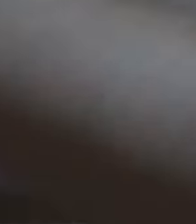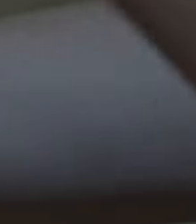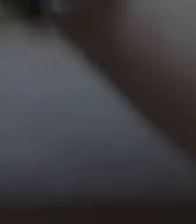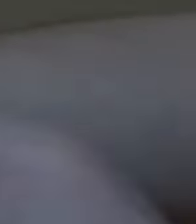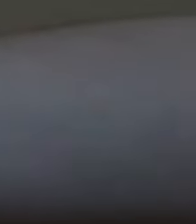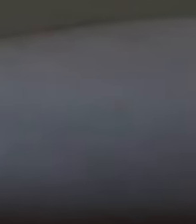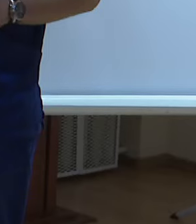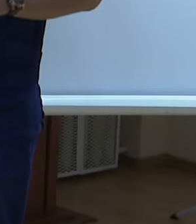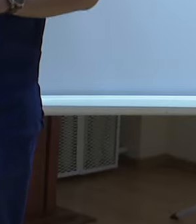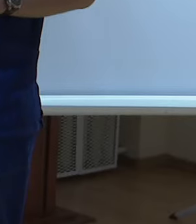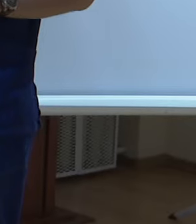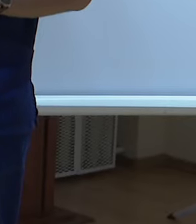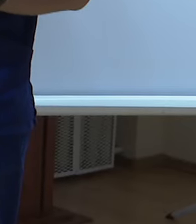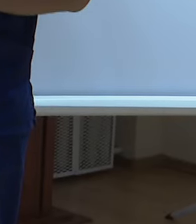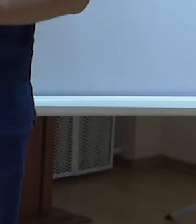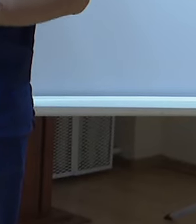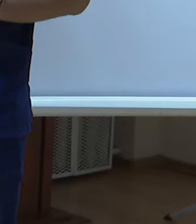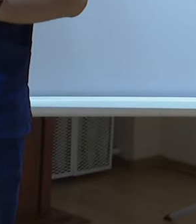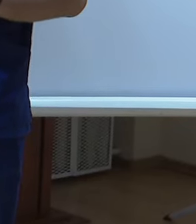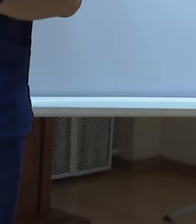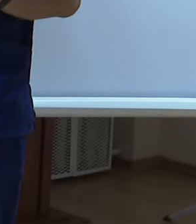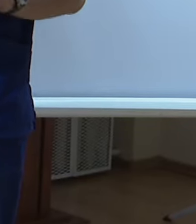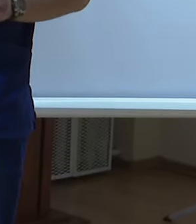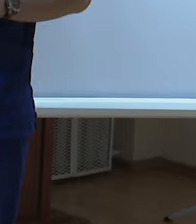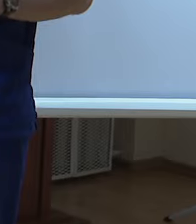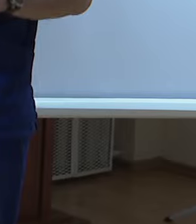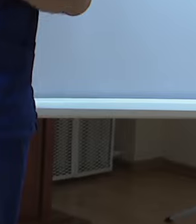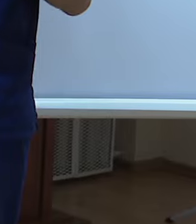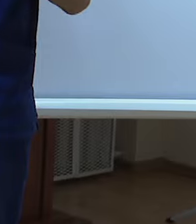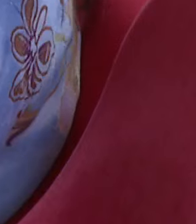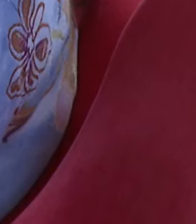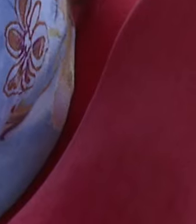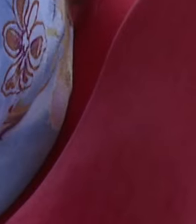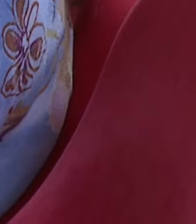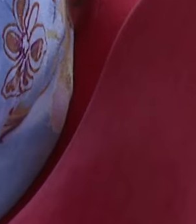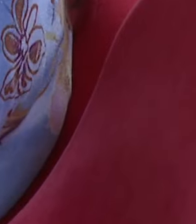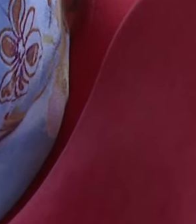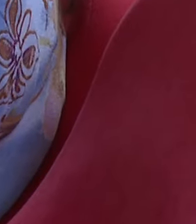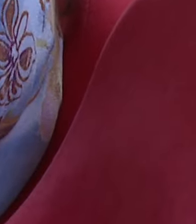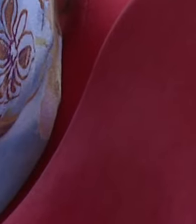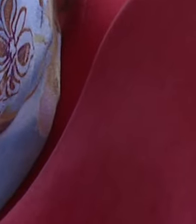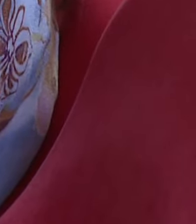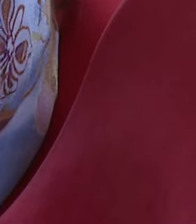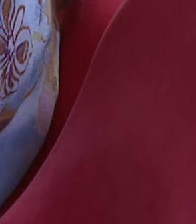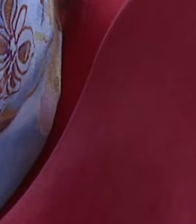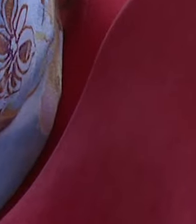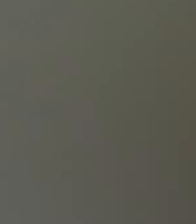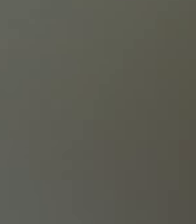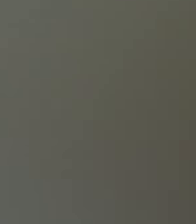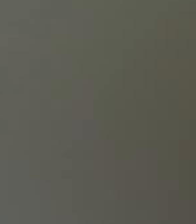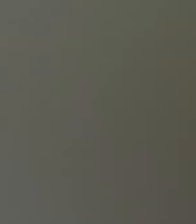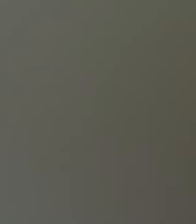же самое. Видно, да? Марина работает в сфере образования. Ответственность большая, ведь рядом дети. Курсы по